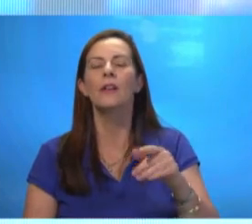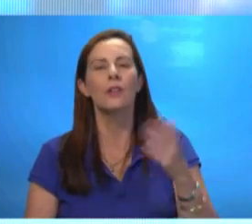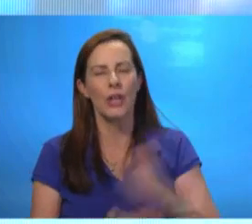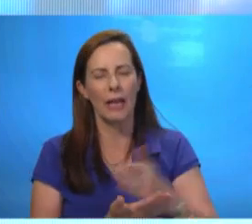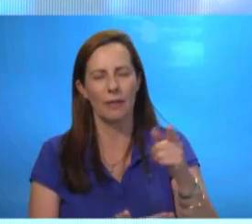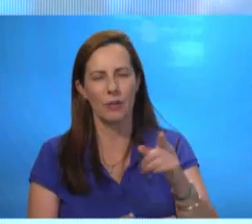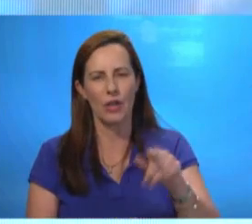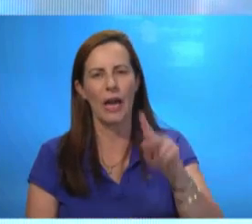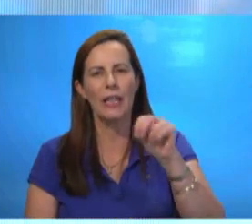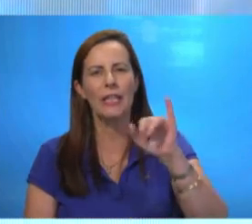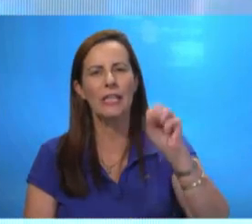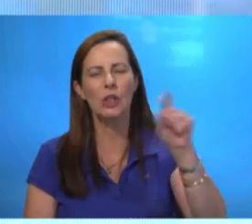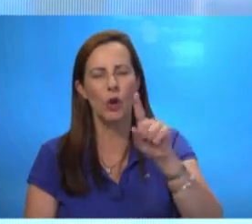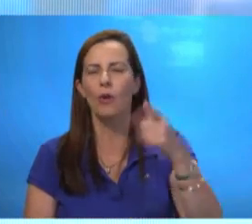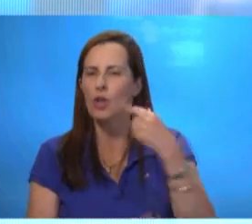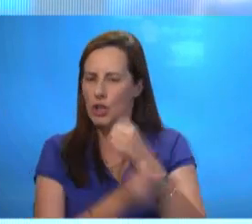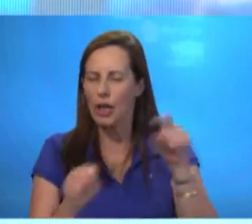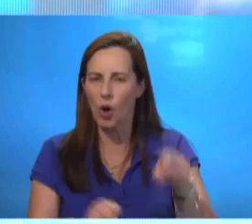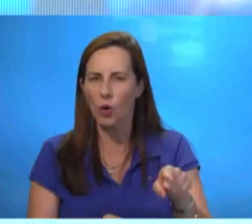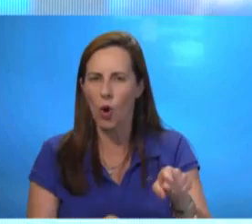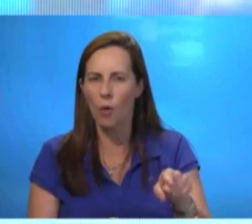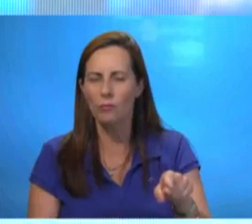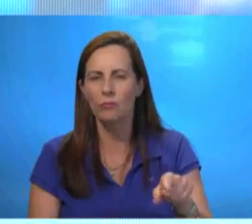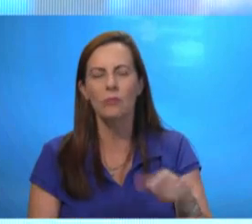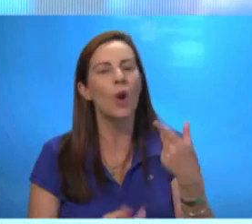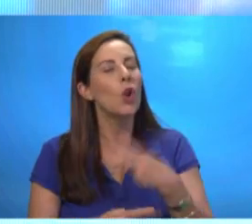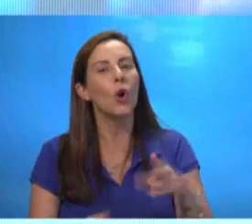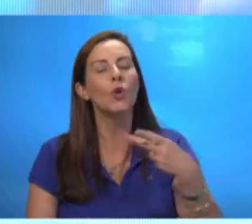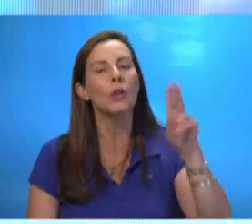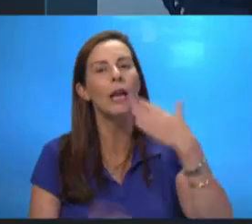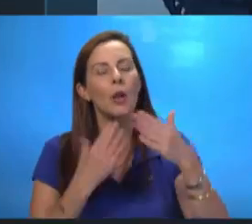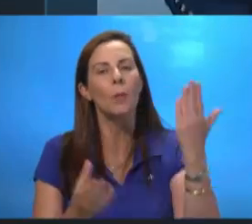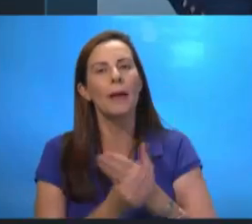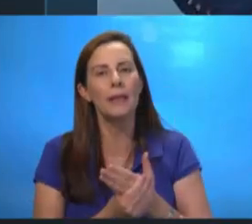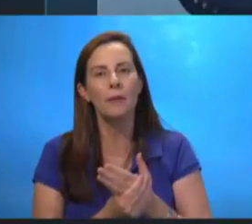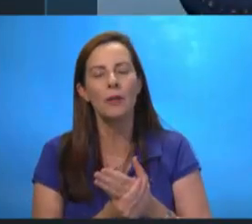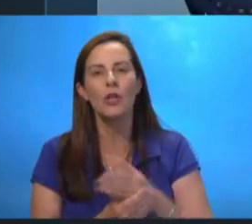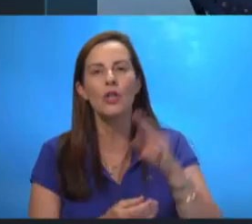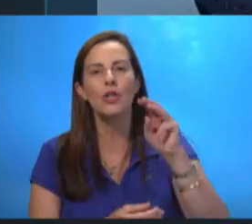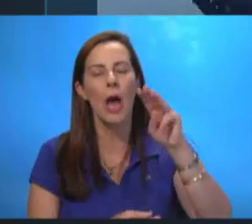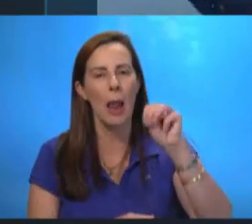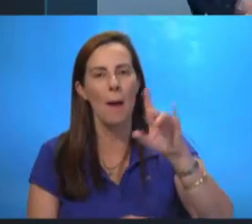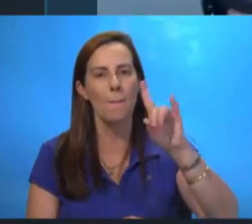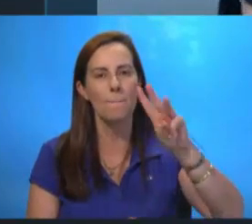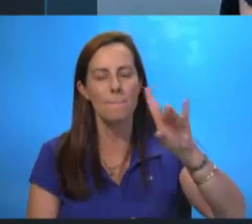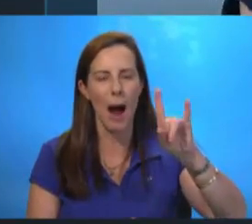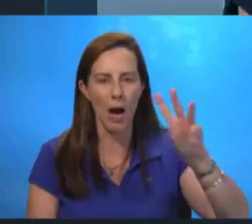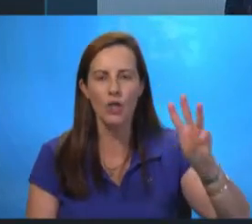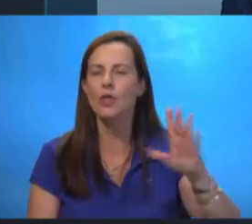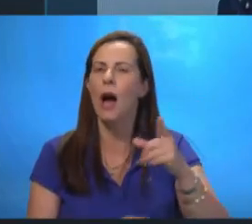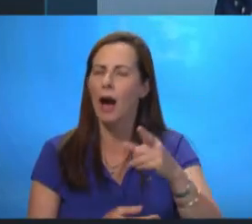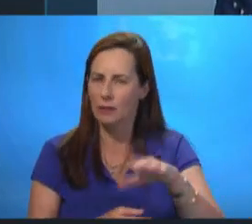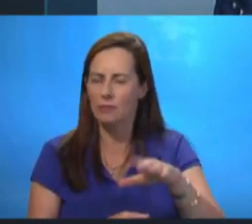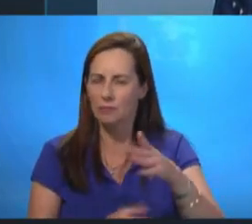ניסו שחם וזיכה אותו מרוב האישומים, לא יוכל יותר לדון בתיקים של מחש. שהיית פירו כתבת מיני משפט, את חושפת את זה